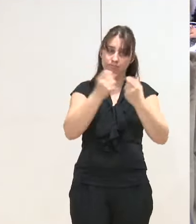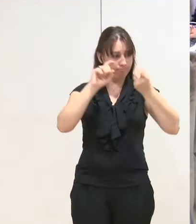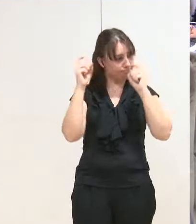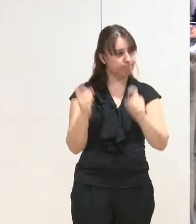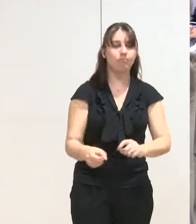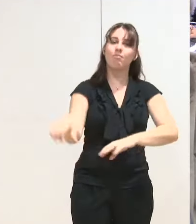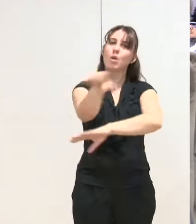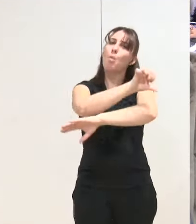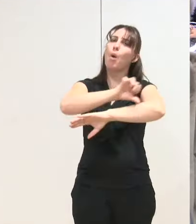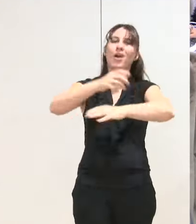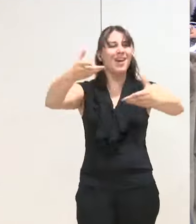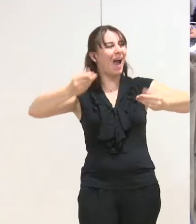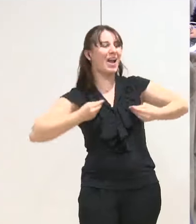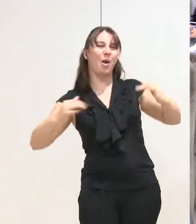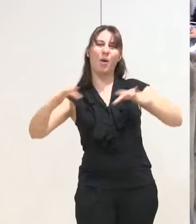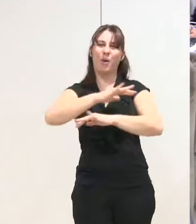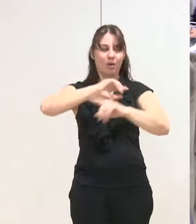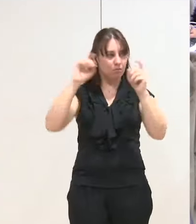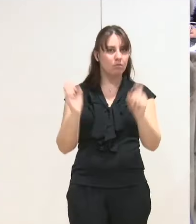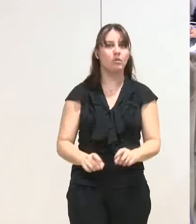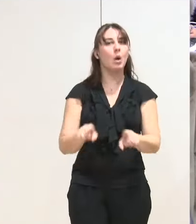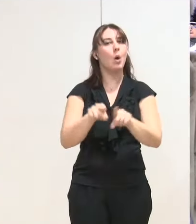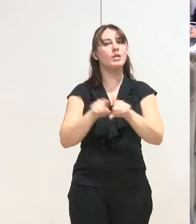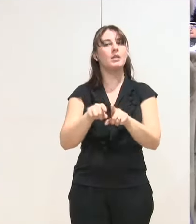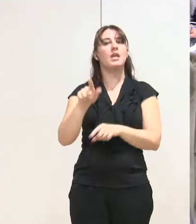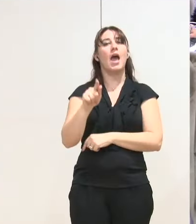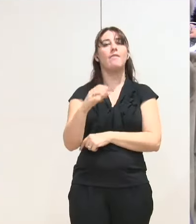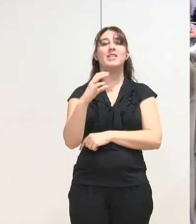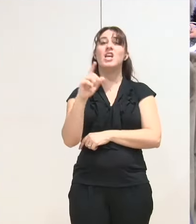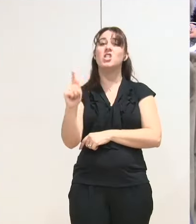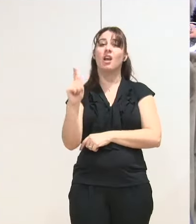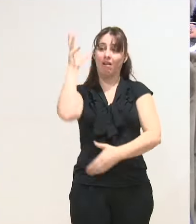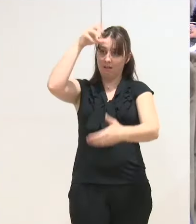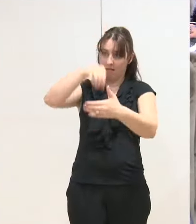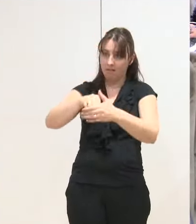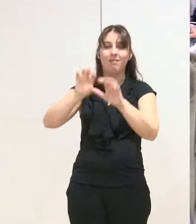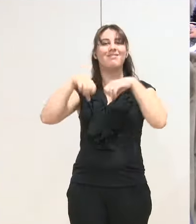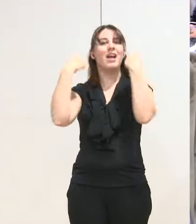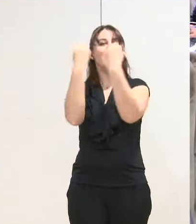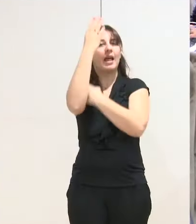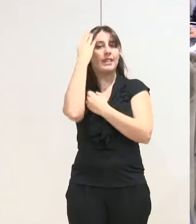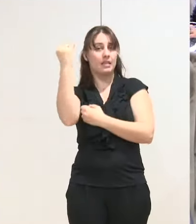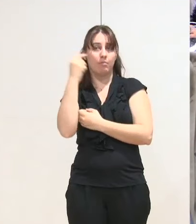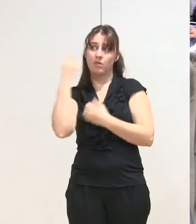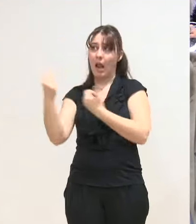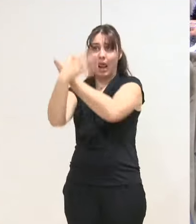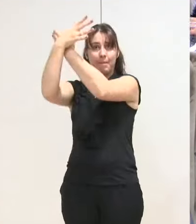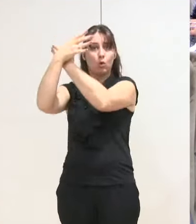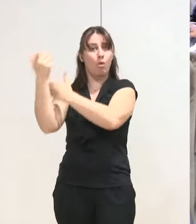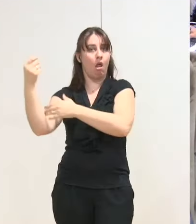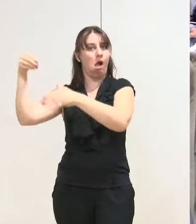de réception l'arrivée du FCG au stade des Abes qui permet à la métropole également de faire des